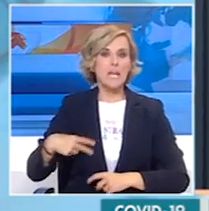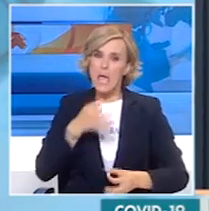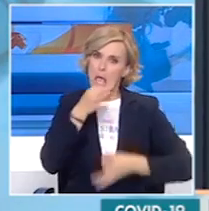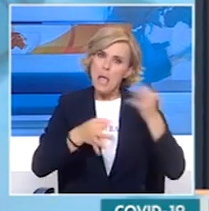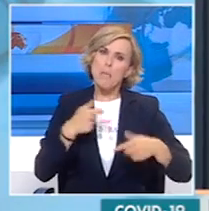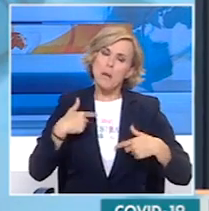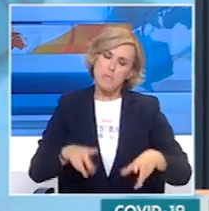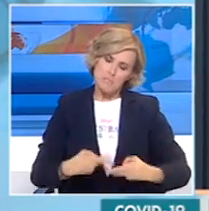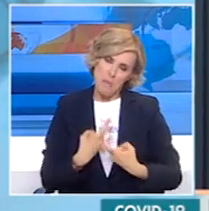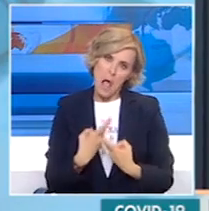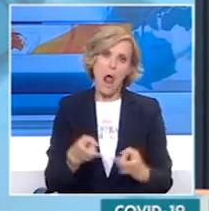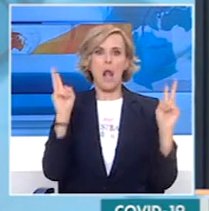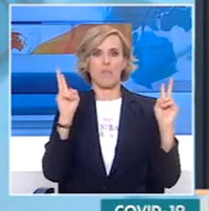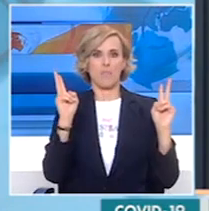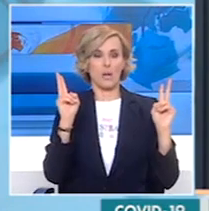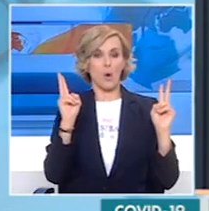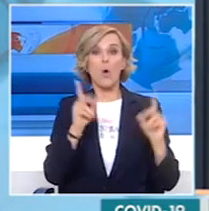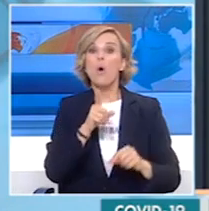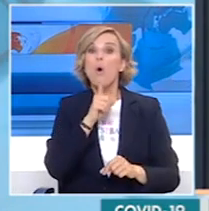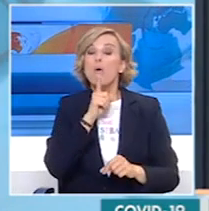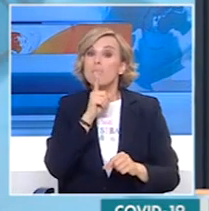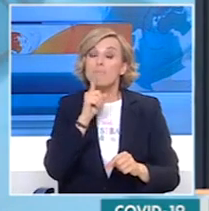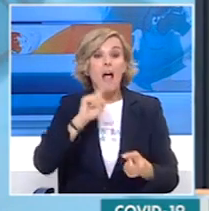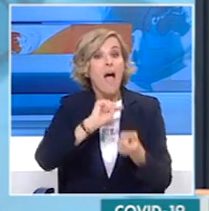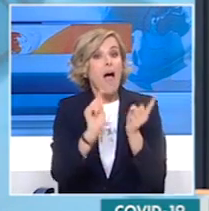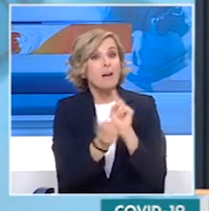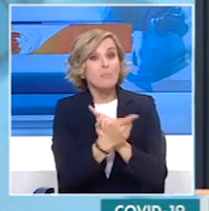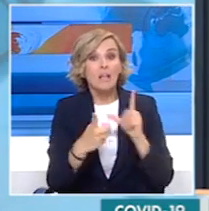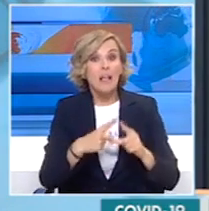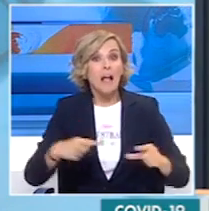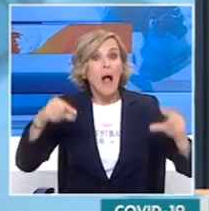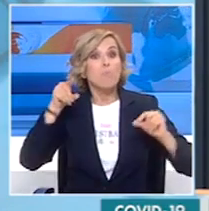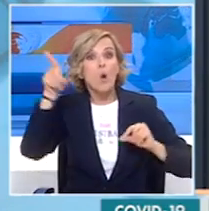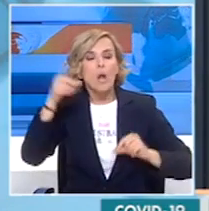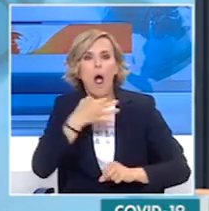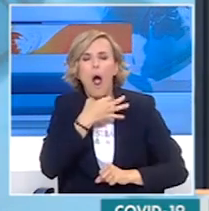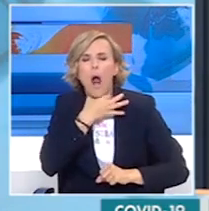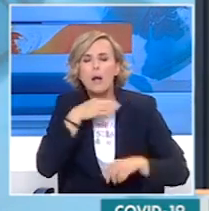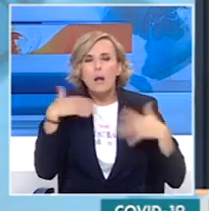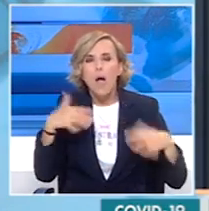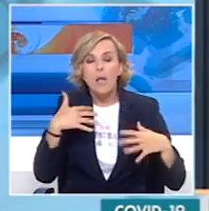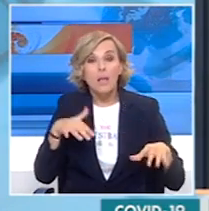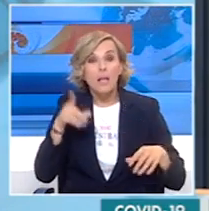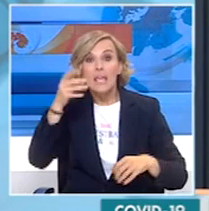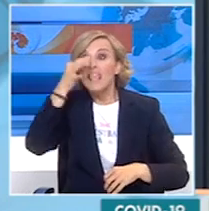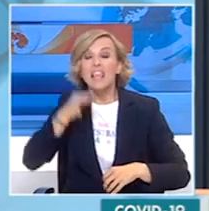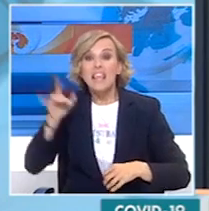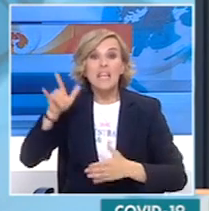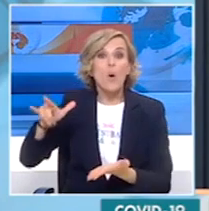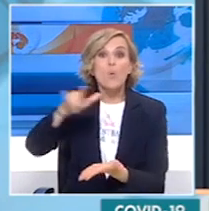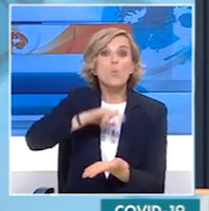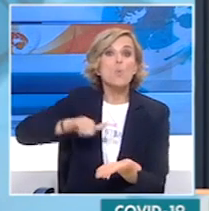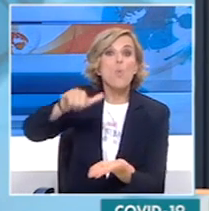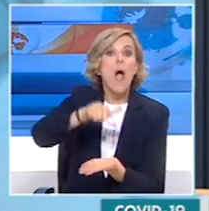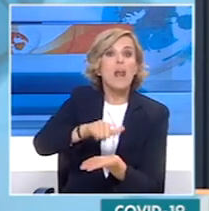μέτρων, κάποιος, όπως η Ιαπωνία, είναι σε κατάσταση έκτακτης ανάγκης. Το Γουχάν θάρρει τα μέτρα μετά από